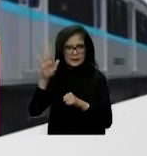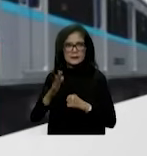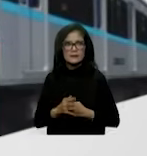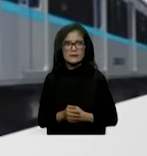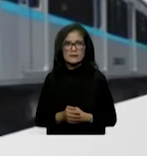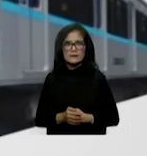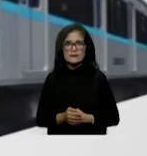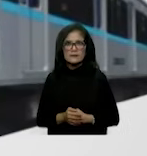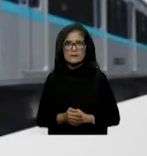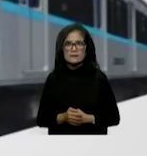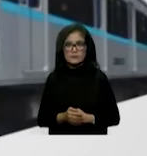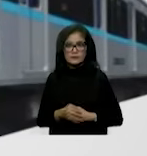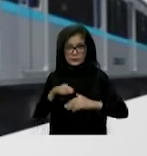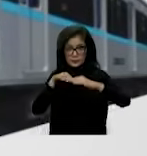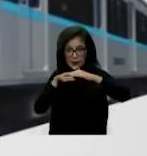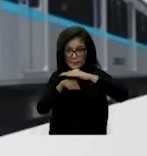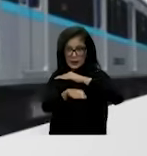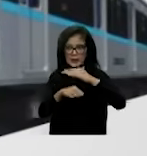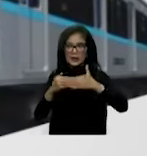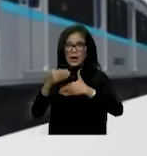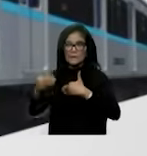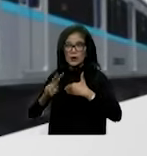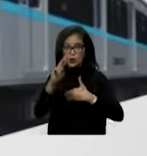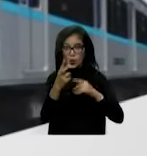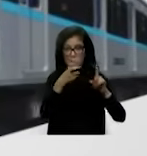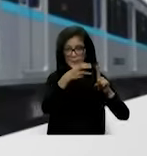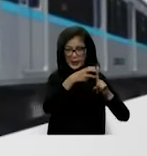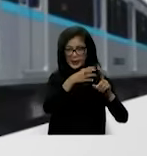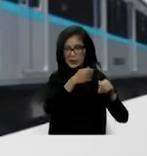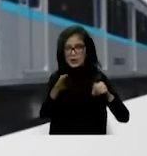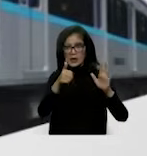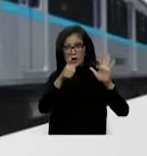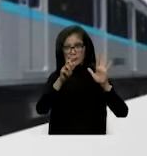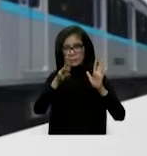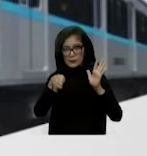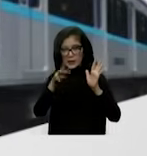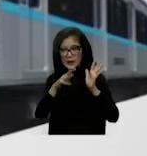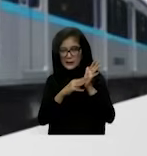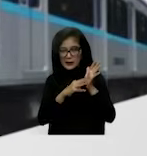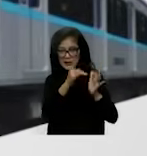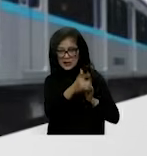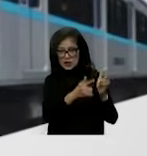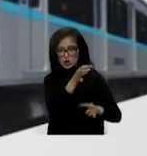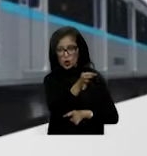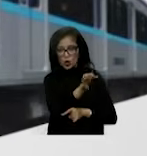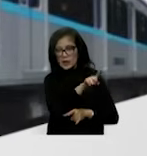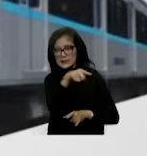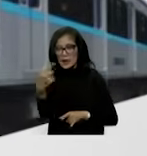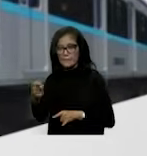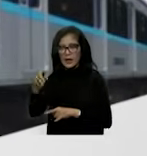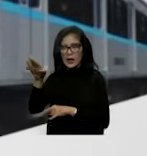Jalur MRT akan dilanjutkan dengan fase 2B sepanjang 6 km menghubungkan stasiun kota hingga Ancol yang ditargetkan selesai